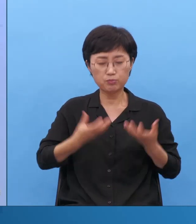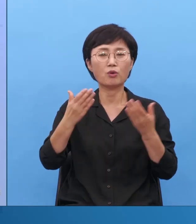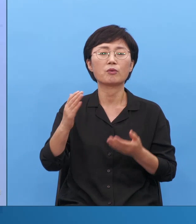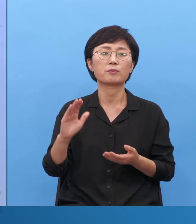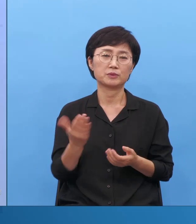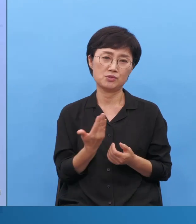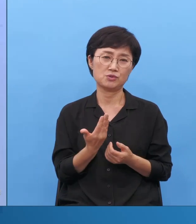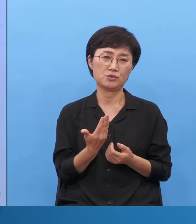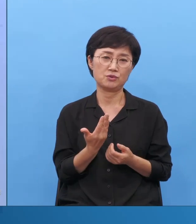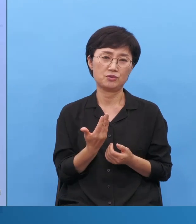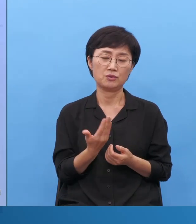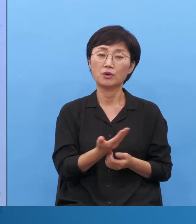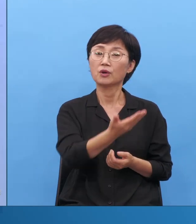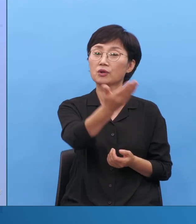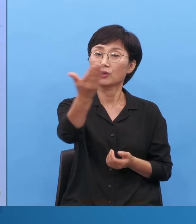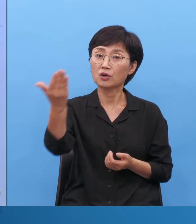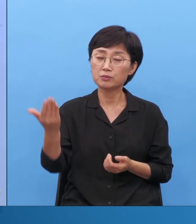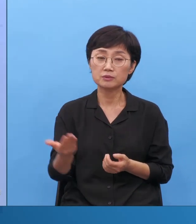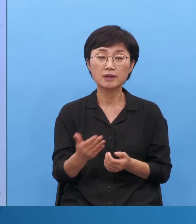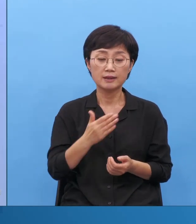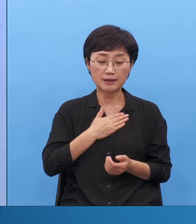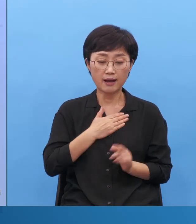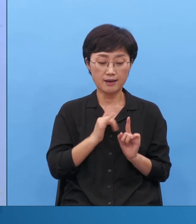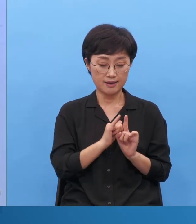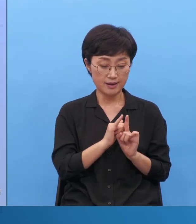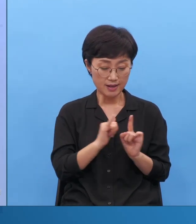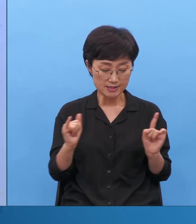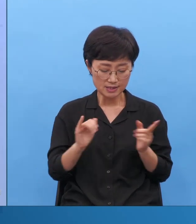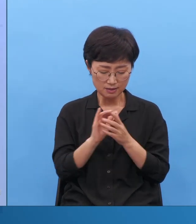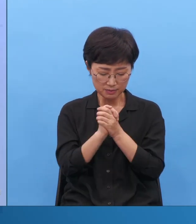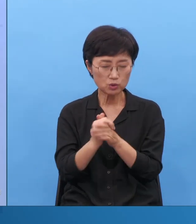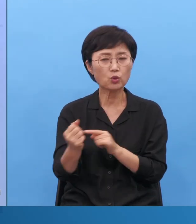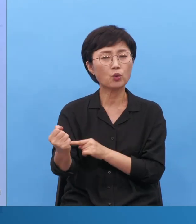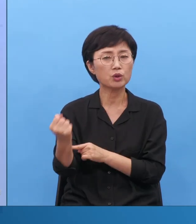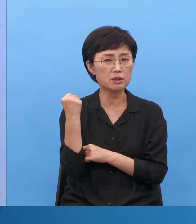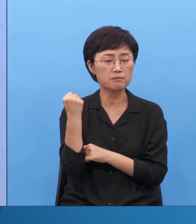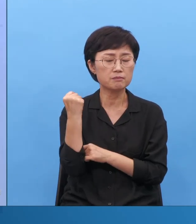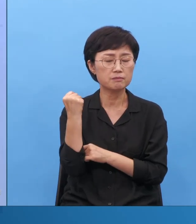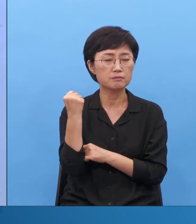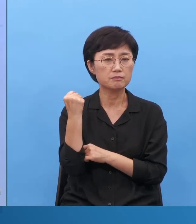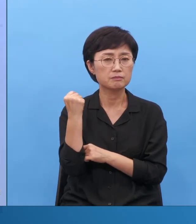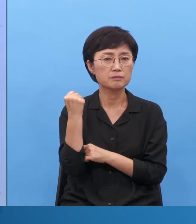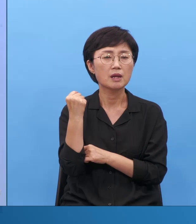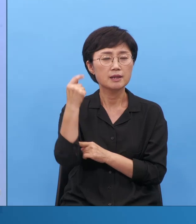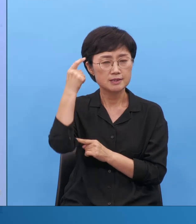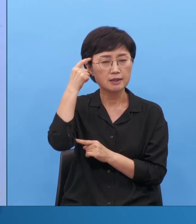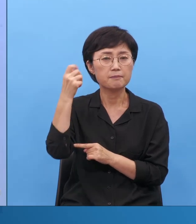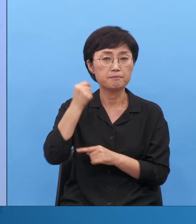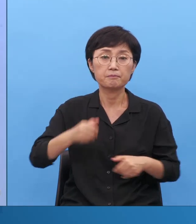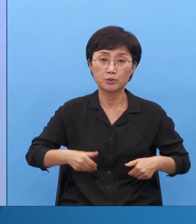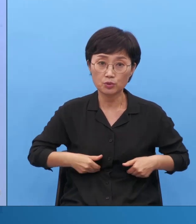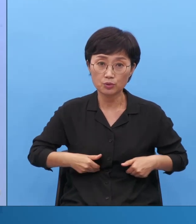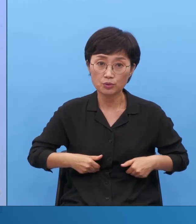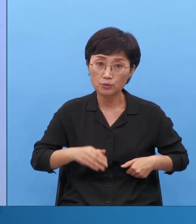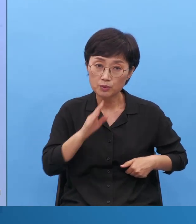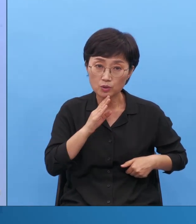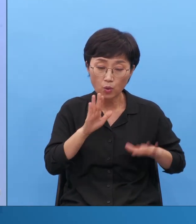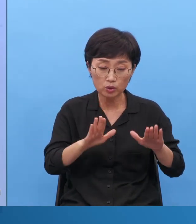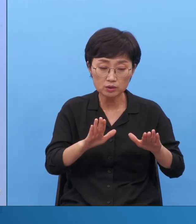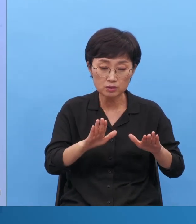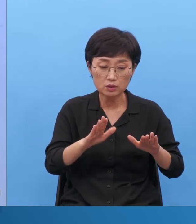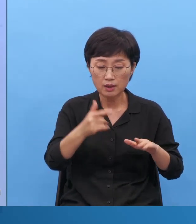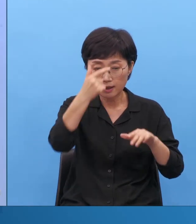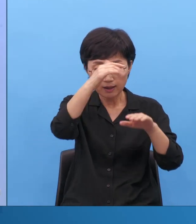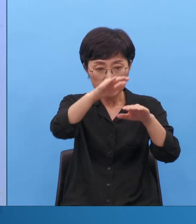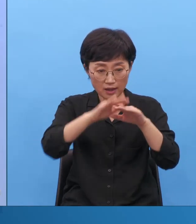become a 힘들 게 pedestal for 하나도 me. 없어요. So there's 기도는 nothing 시간 that is 듭니까 difficult. 아무도 안 드는데 Now think about it. Does it take time to do it? 이 주일날 예배한다는 건 굉장한 시간이거든요. The